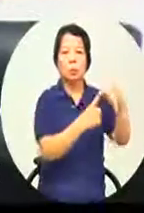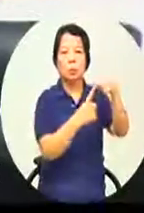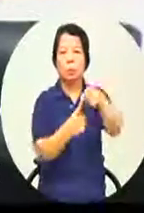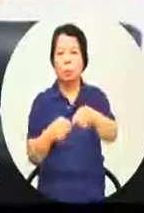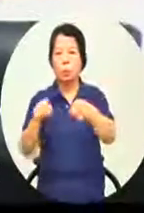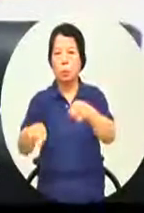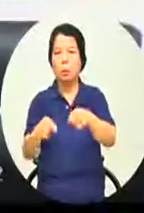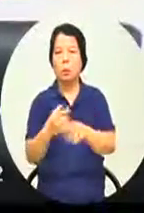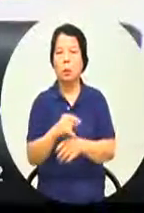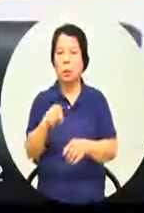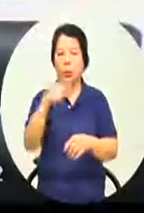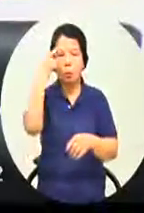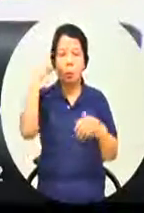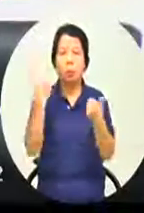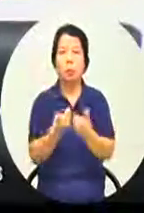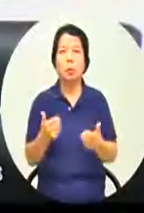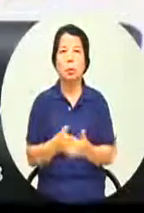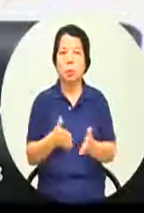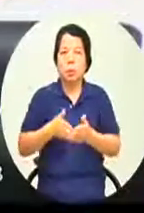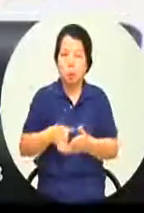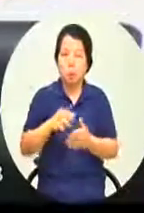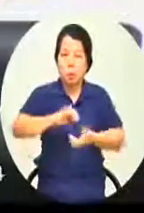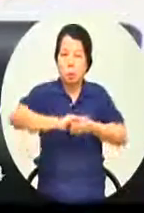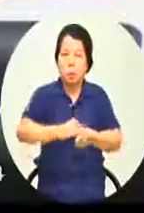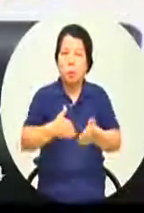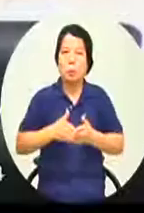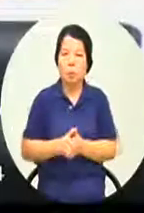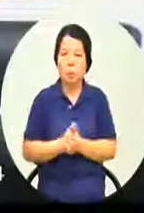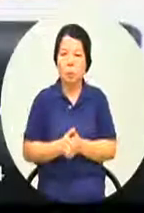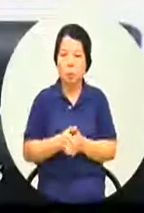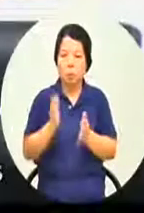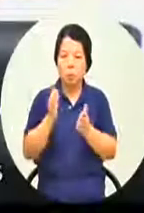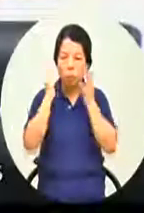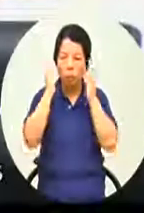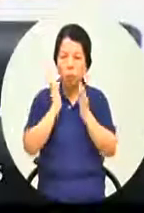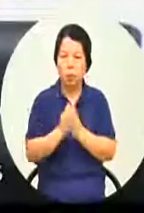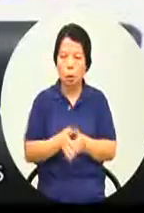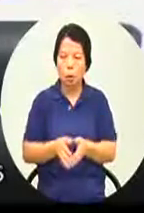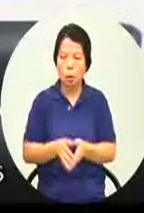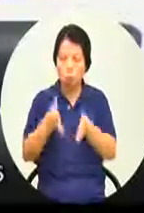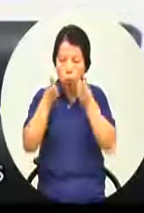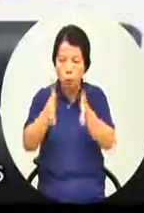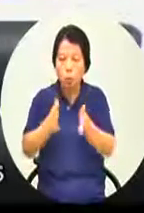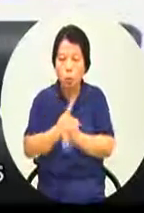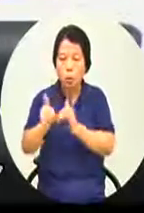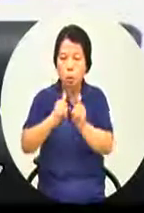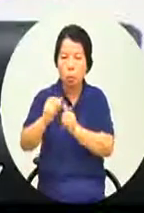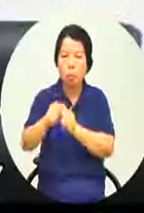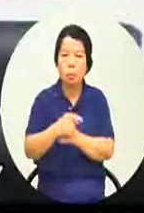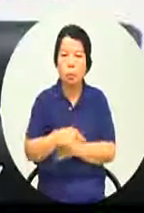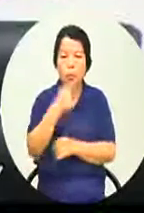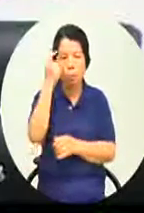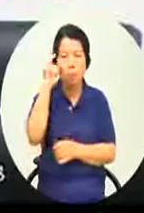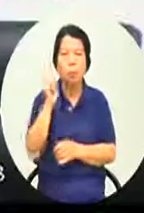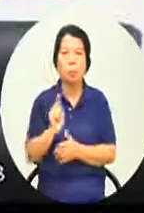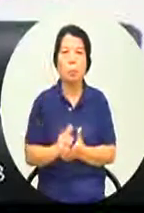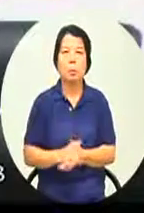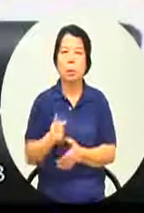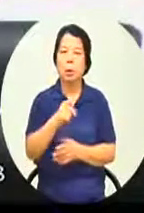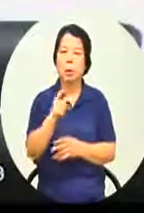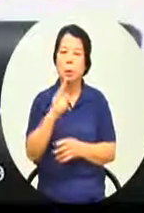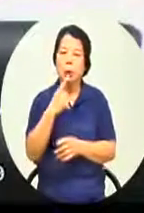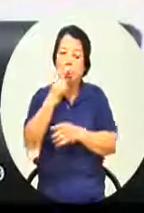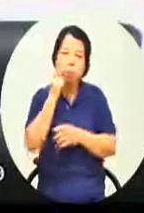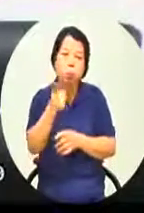经反对了，要求你们必须要去正视居民的心声，那一个月居民他要怎么生